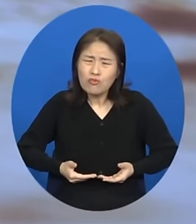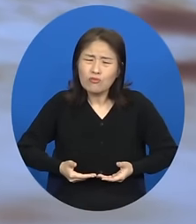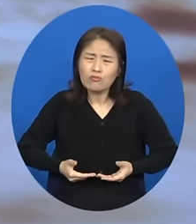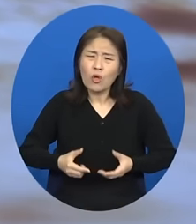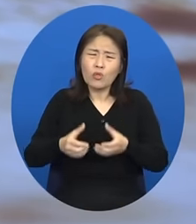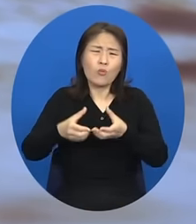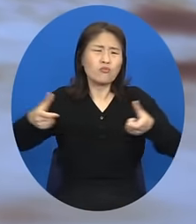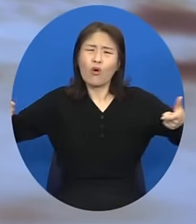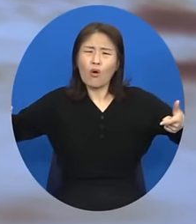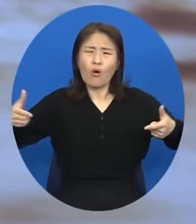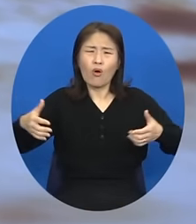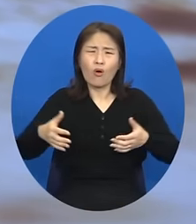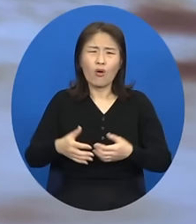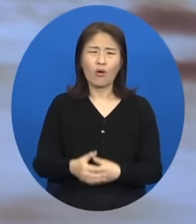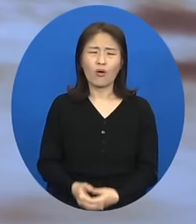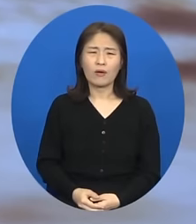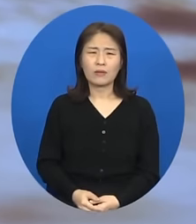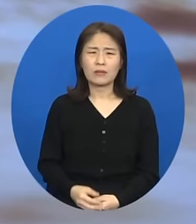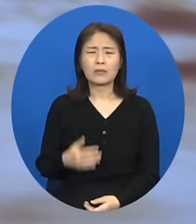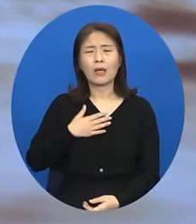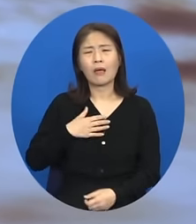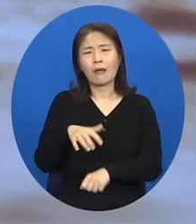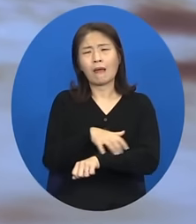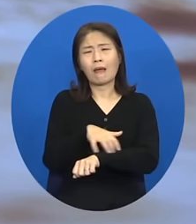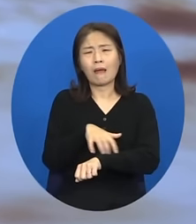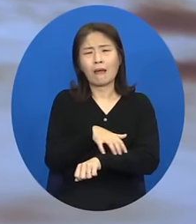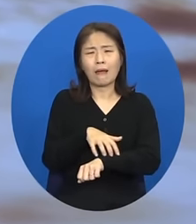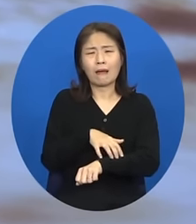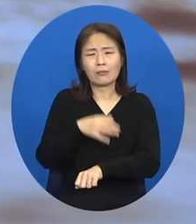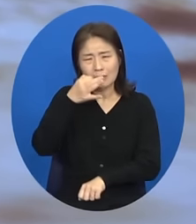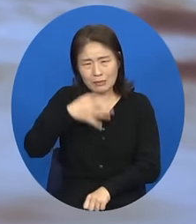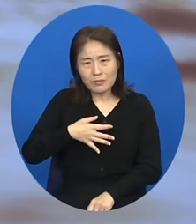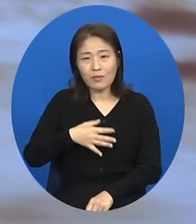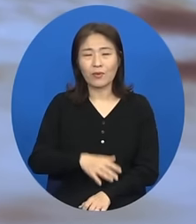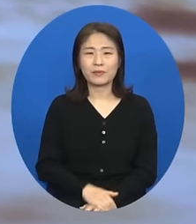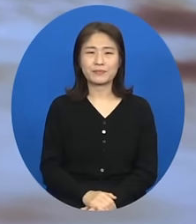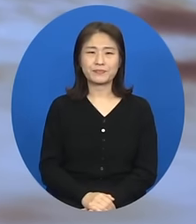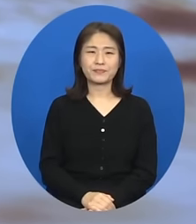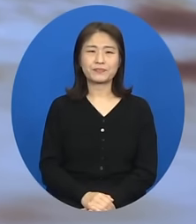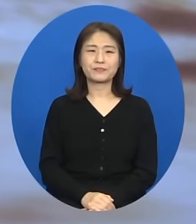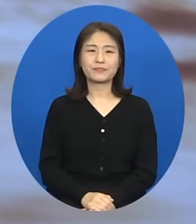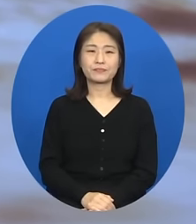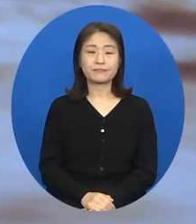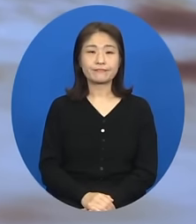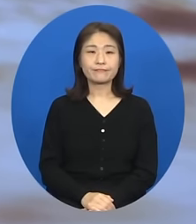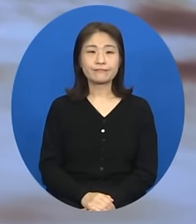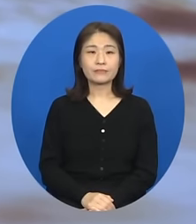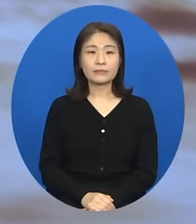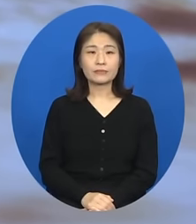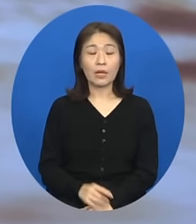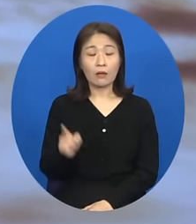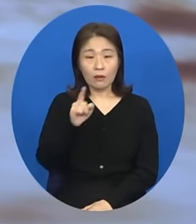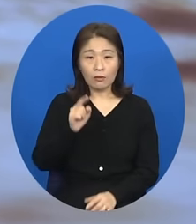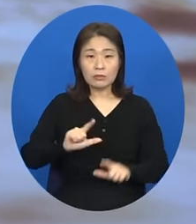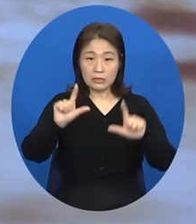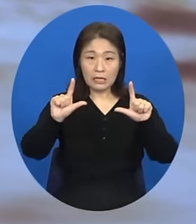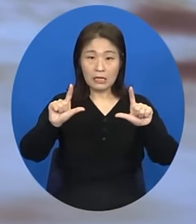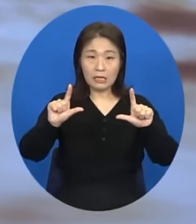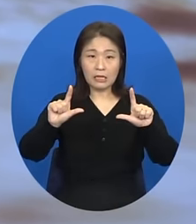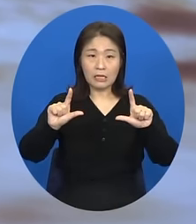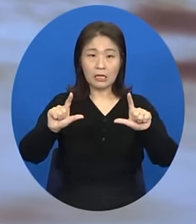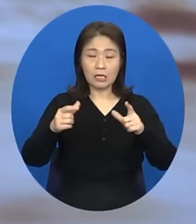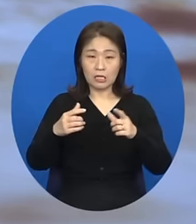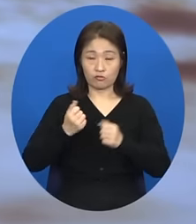때 불편한 느낌을 계속 줬습니다. 그런데 군대에서 한번 비상사태가 난 적이 있어요.